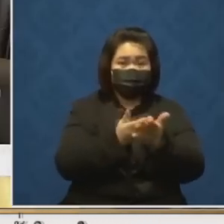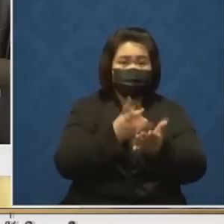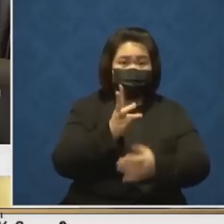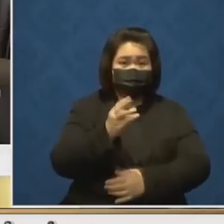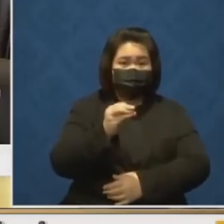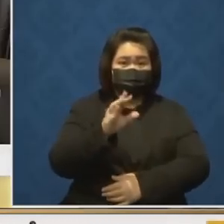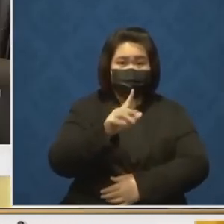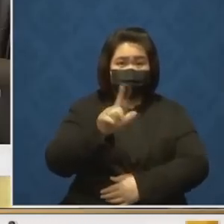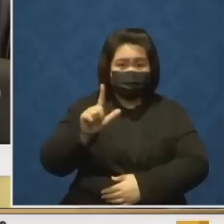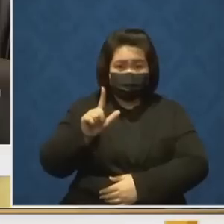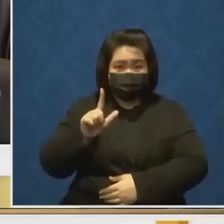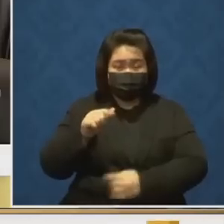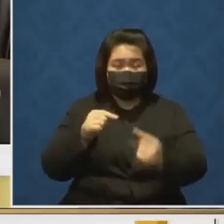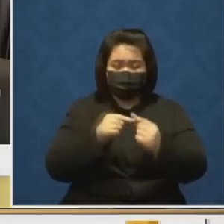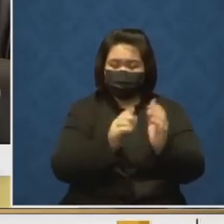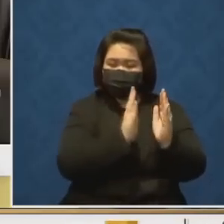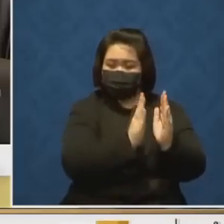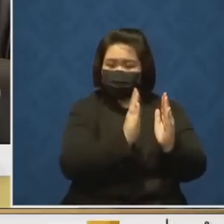อครบ